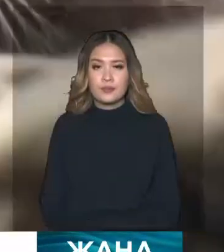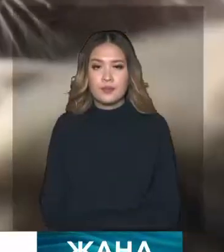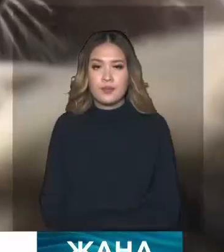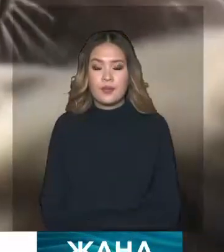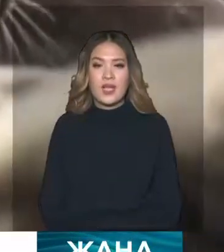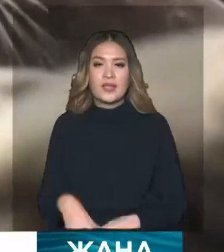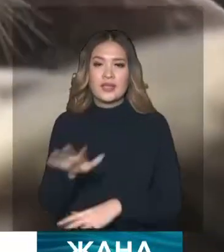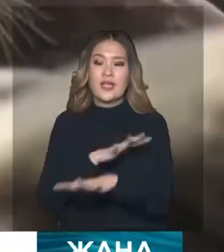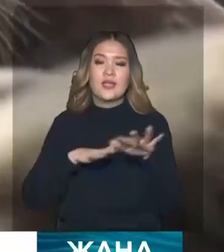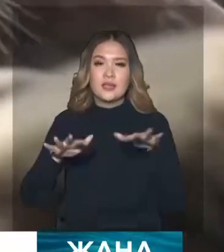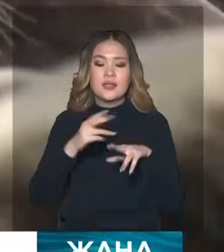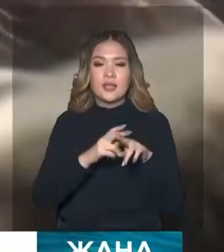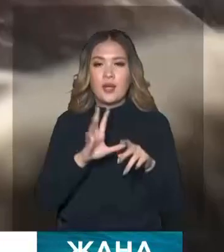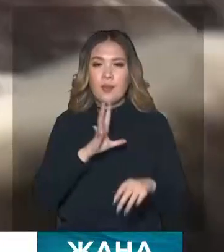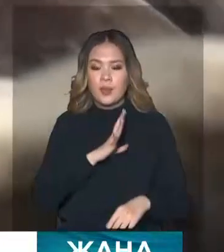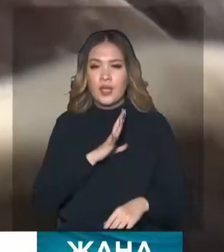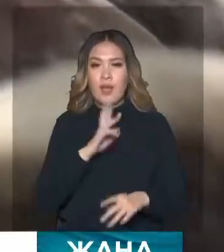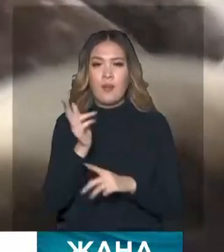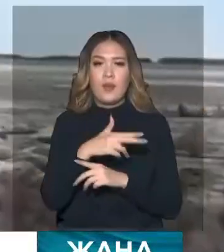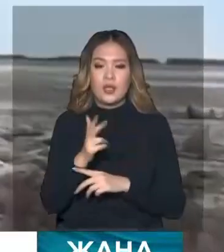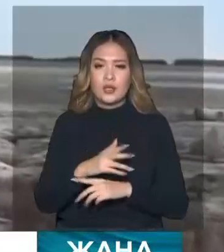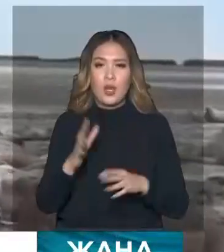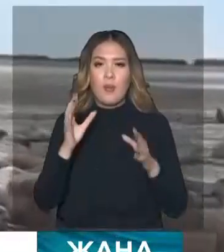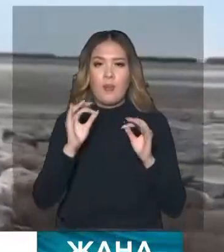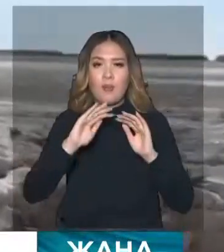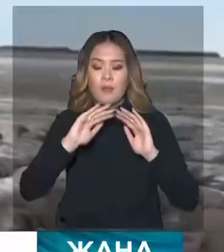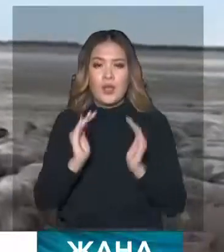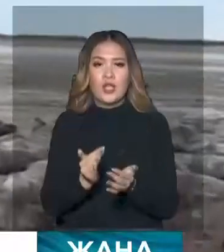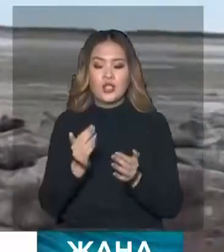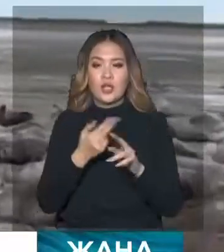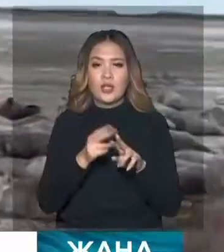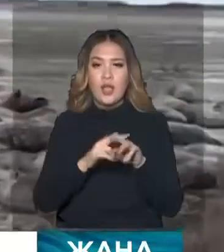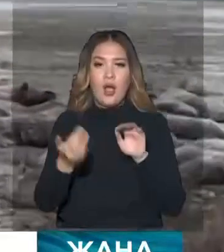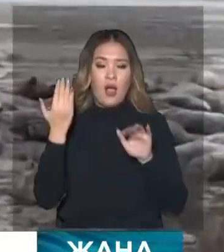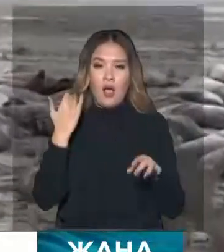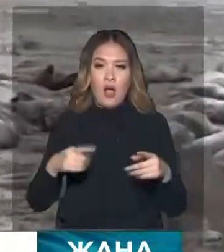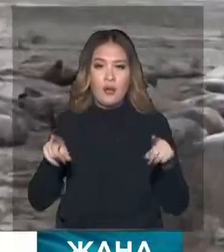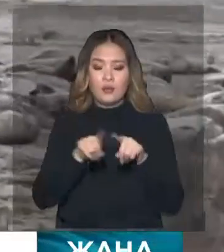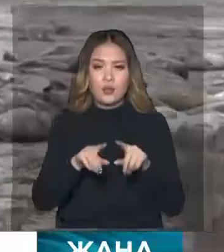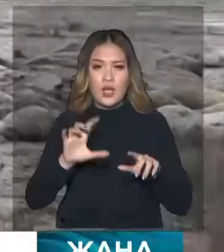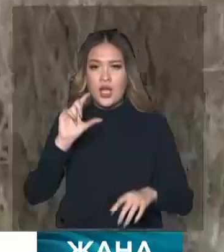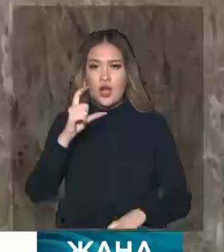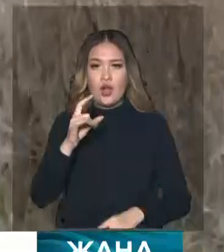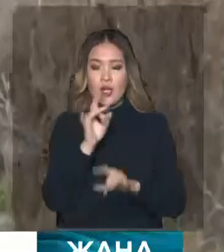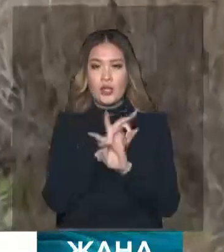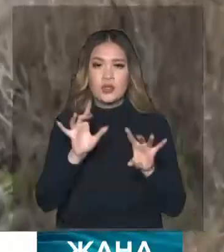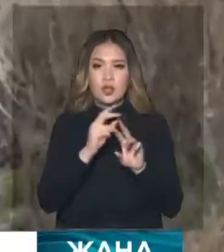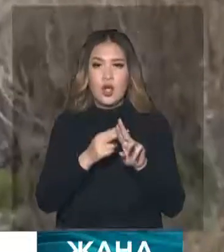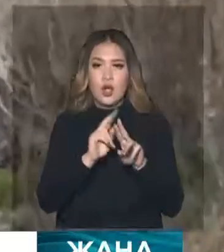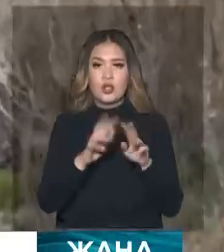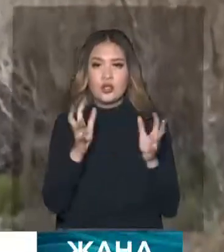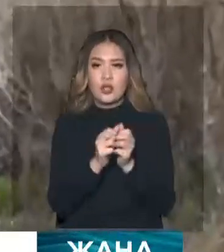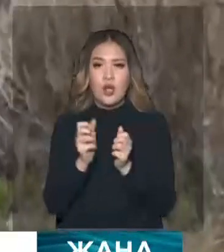Теңіз тартылып, итбалықтардың қонысы да тартылып барады. Бұрынғы аралдар қазір жоқ дейді экологтар. Торға